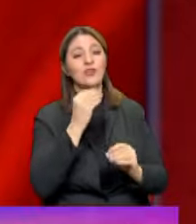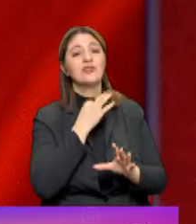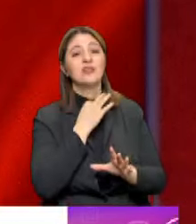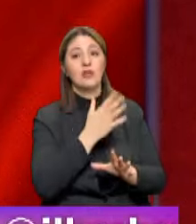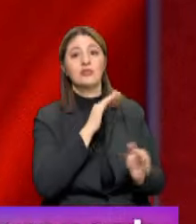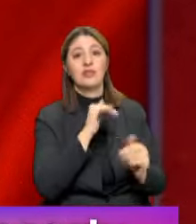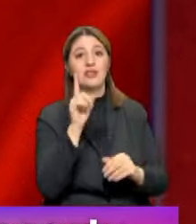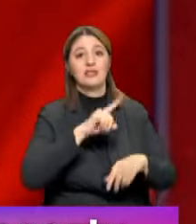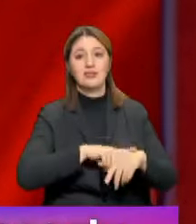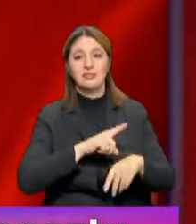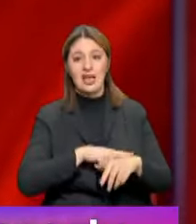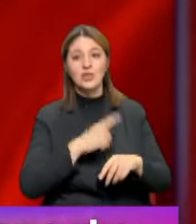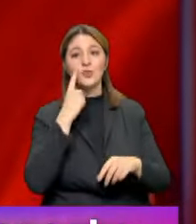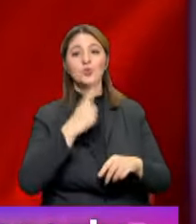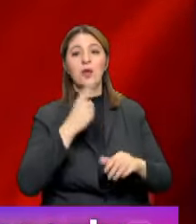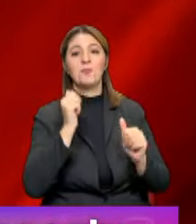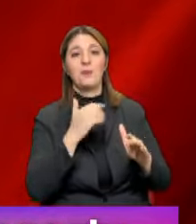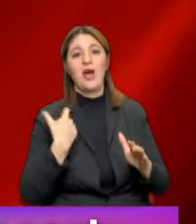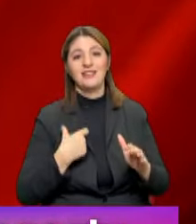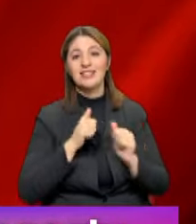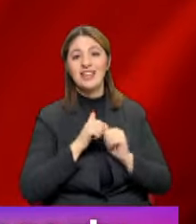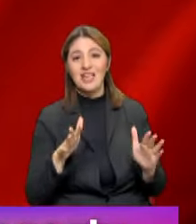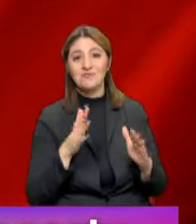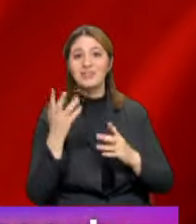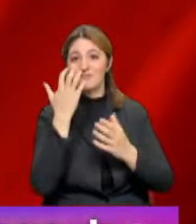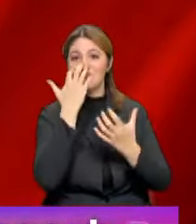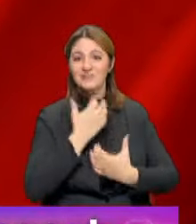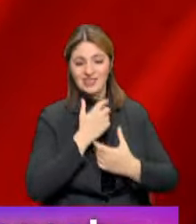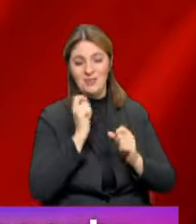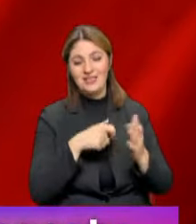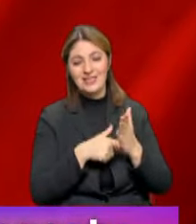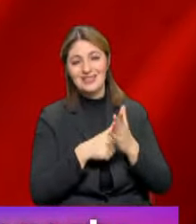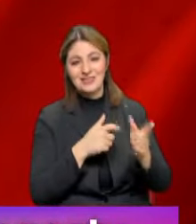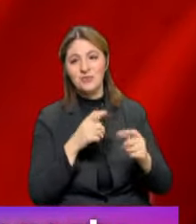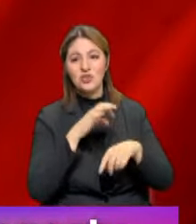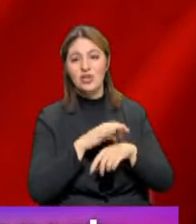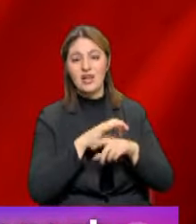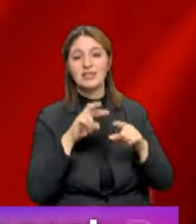günde çalar saat Cumhuriyet Bayramı özel yayınımıza katkı veren isim Doktor Naim bab